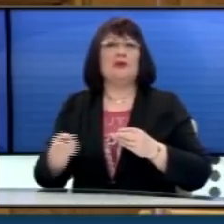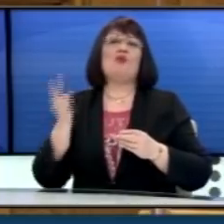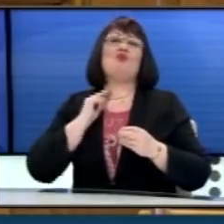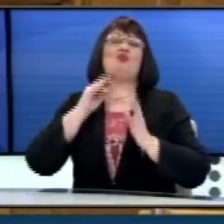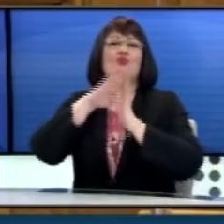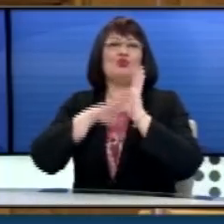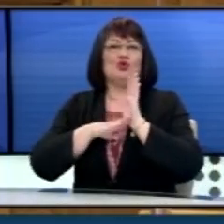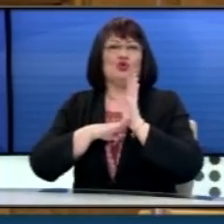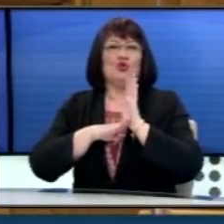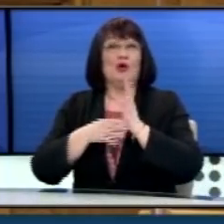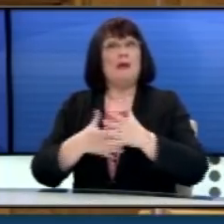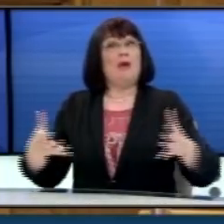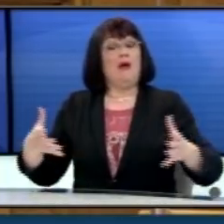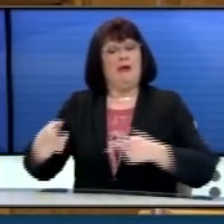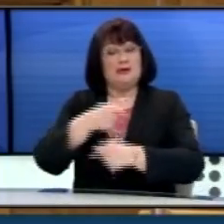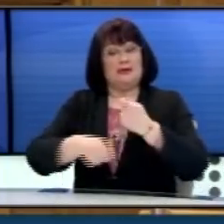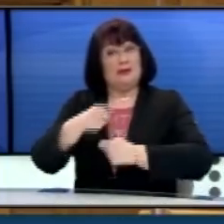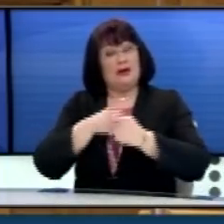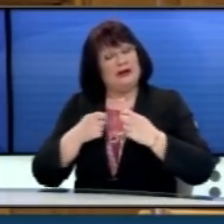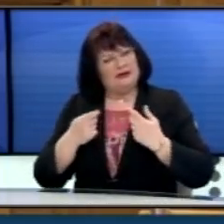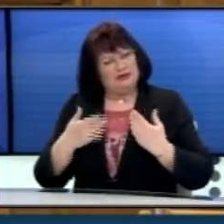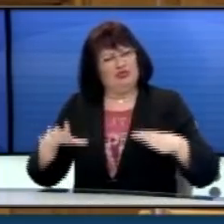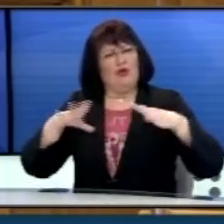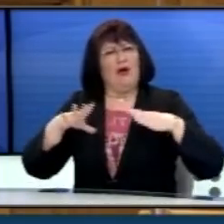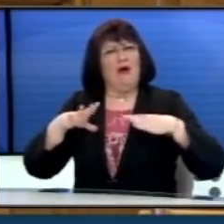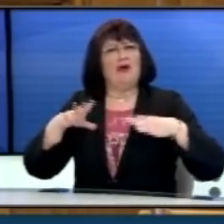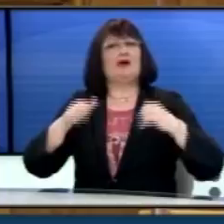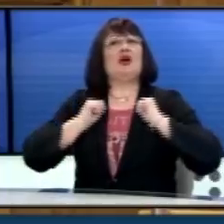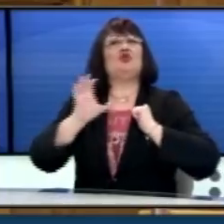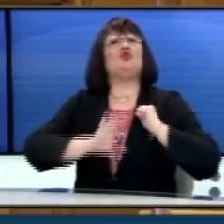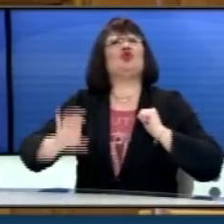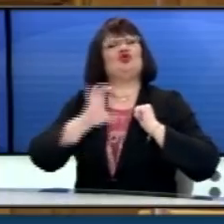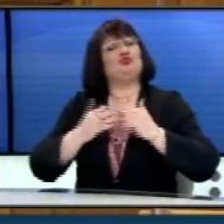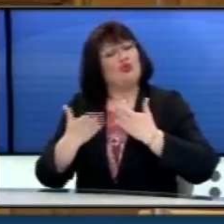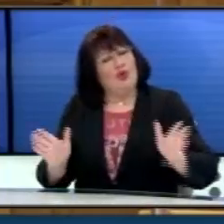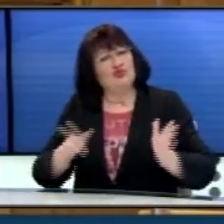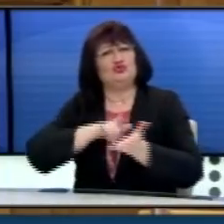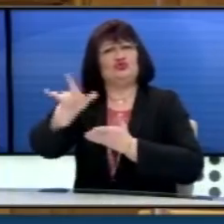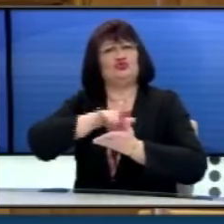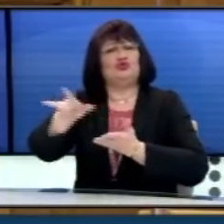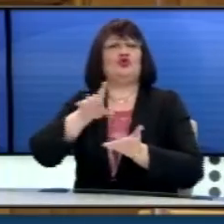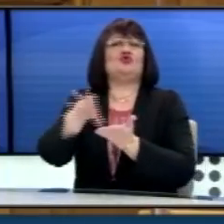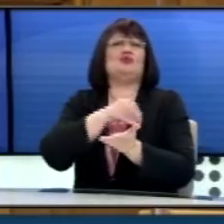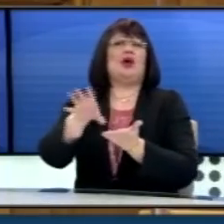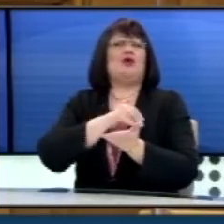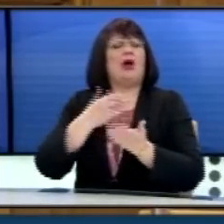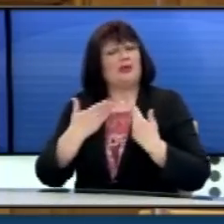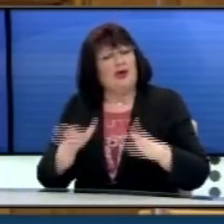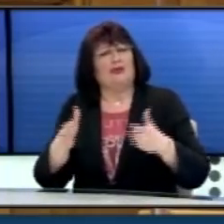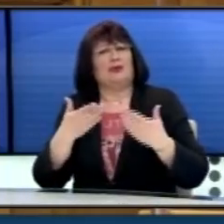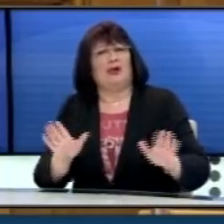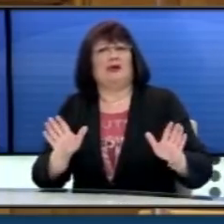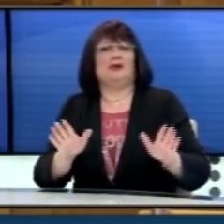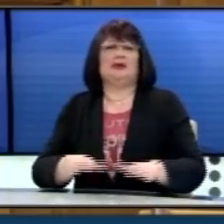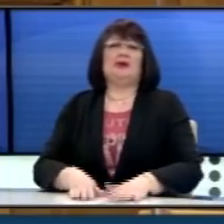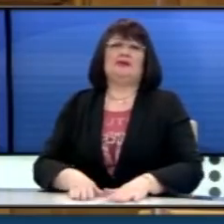πρωτοκόλων λειτουργίας των μεγάλων επιχειρήσεων, στο άνοιγμα του τουρισμού, στις αερομεταφορές, στα σούπερ μάρκετ, μετατρέποντάς